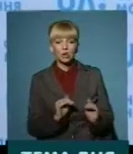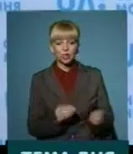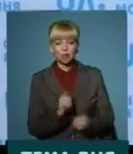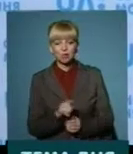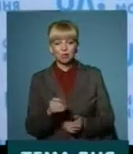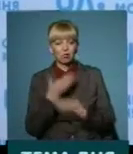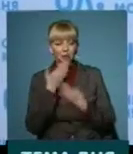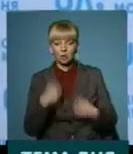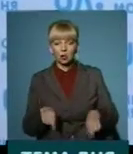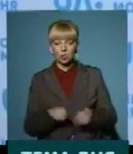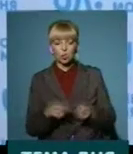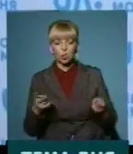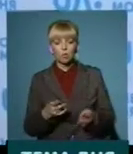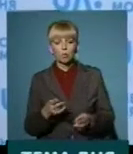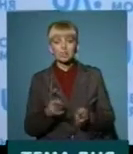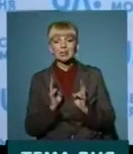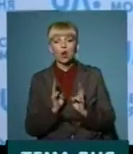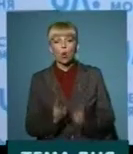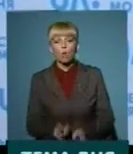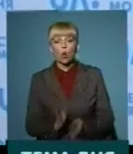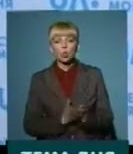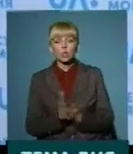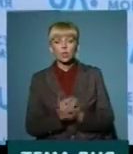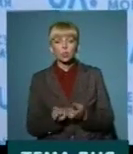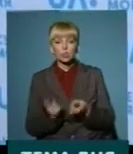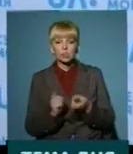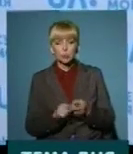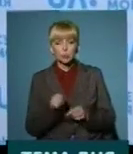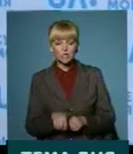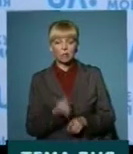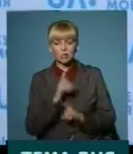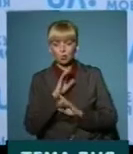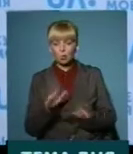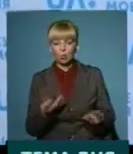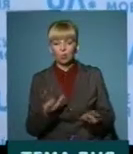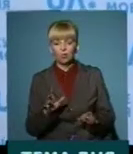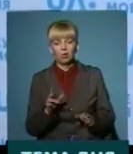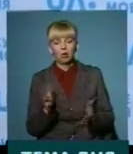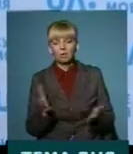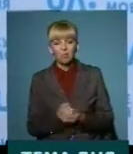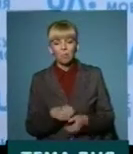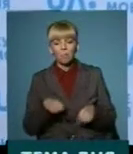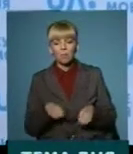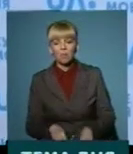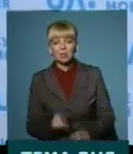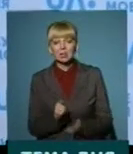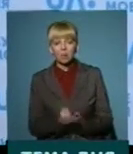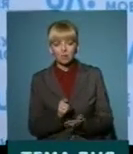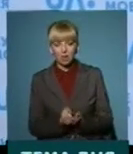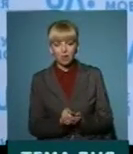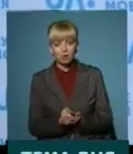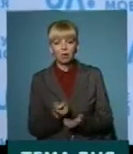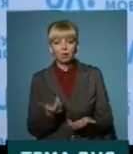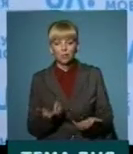з них не має цього необхідного страхового стажу. У зв'язку з цим вони не будуть мати, не набувають права на пенсію, і